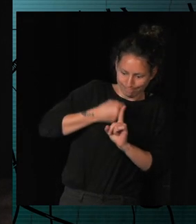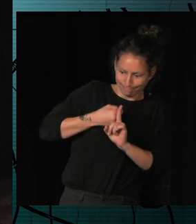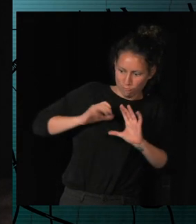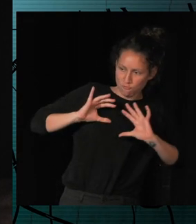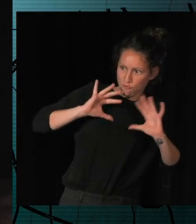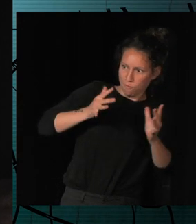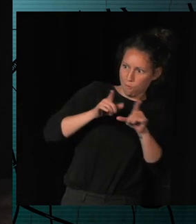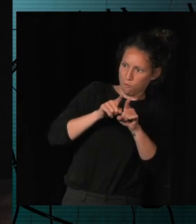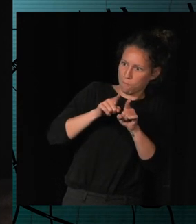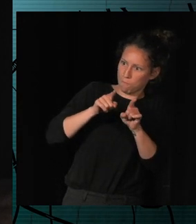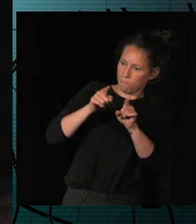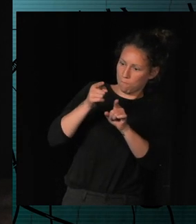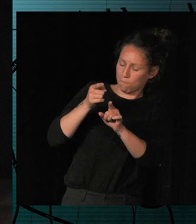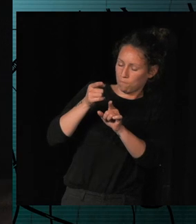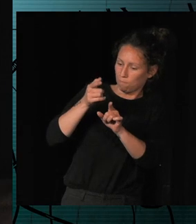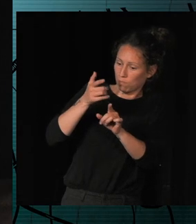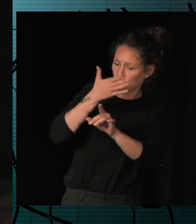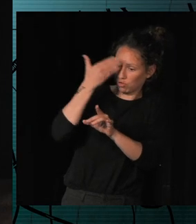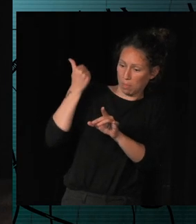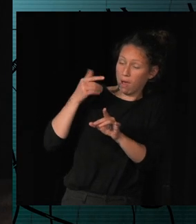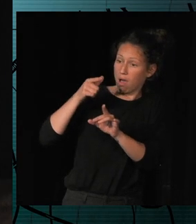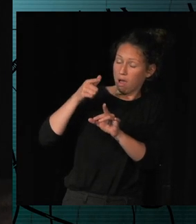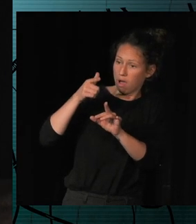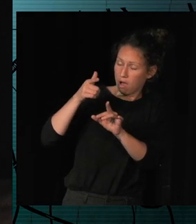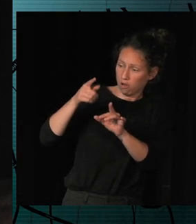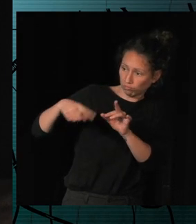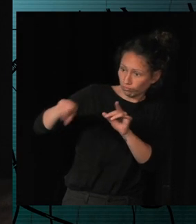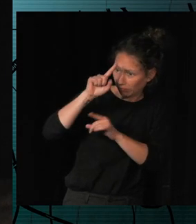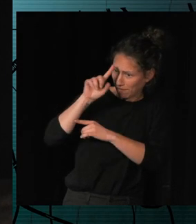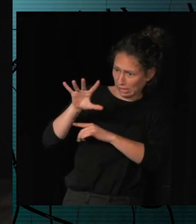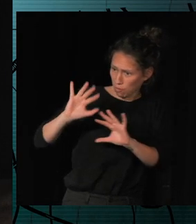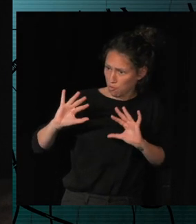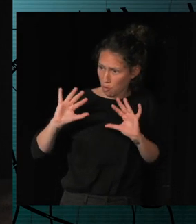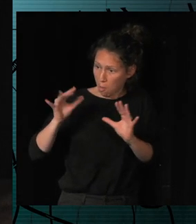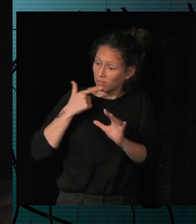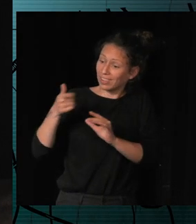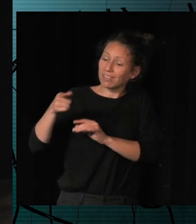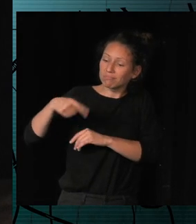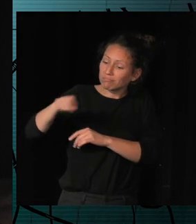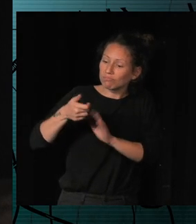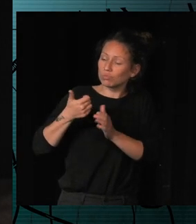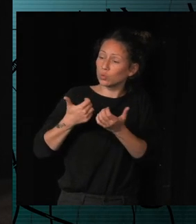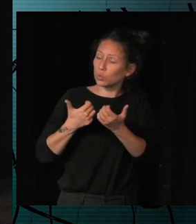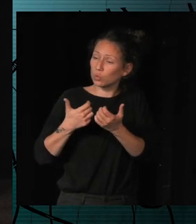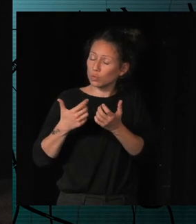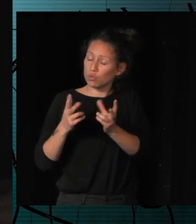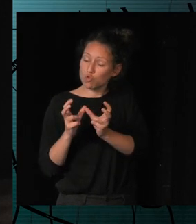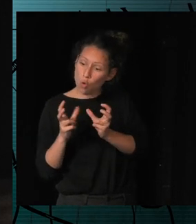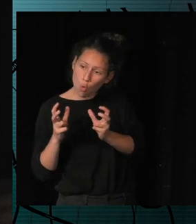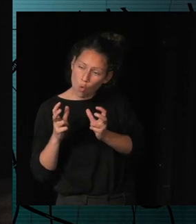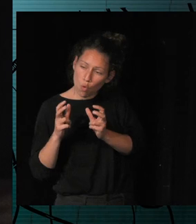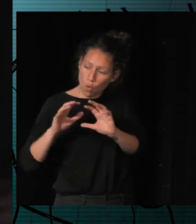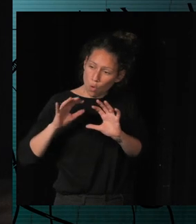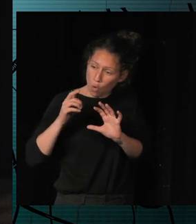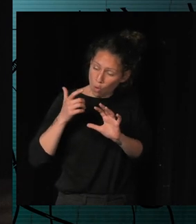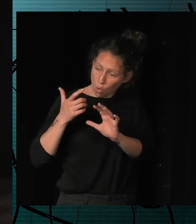qu'on qu'on qualifierait des d'existentiel donc vous enfin com comment vous jouez au jeux vidéo d'horreur si vous jouez à